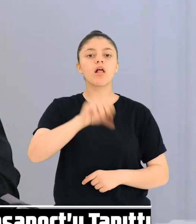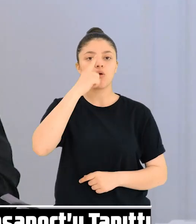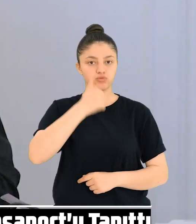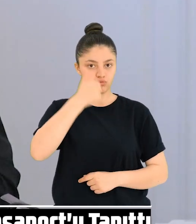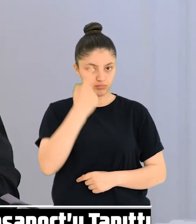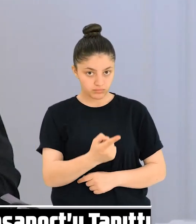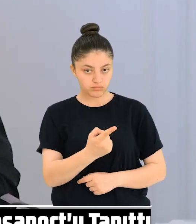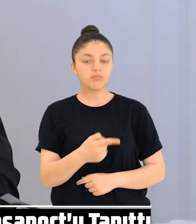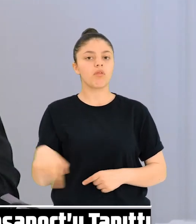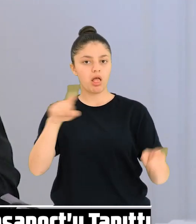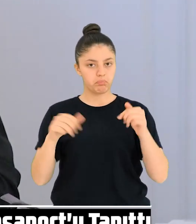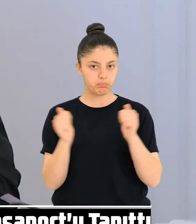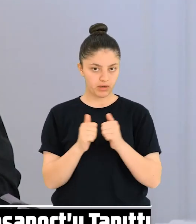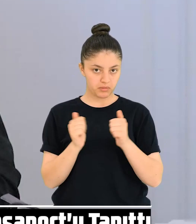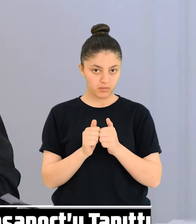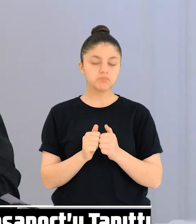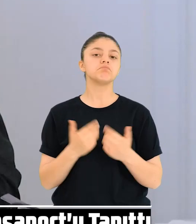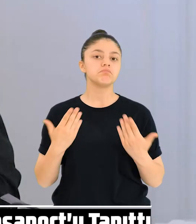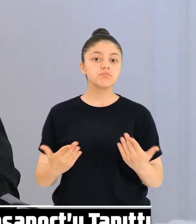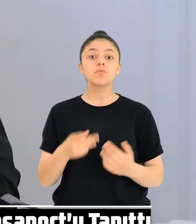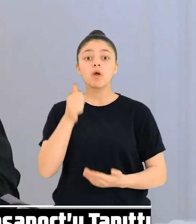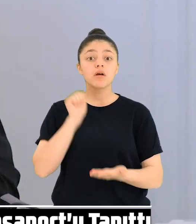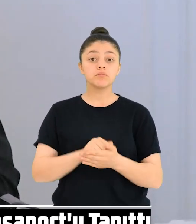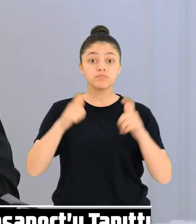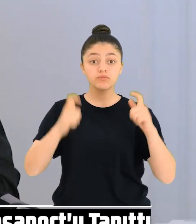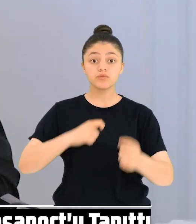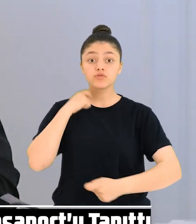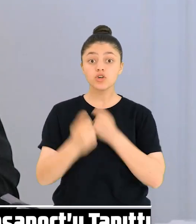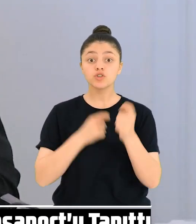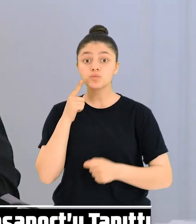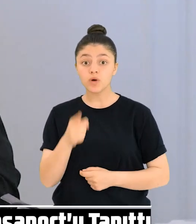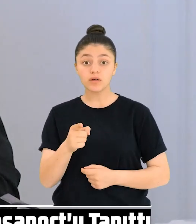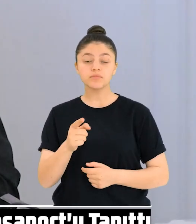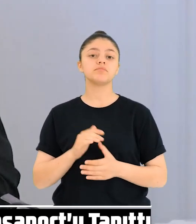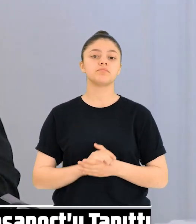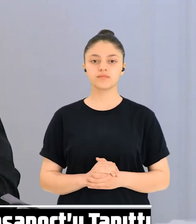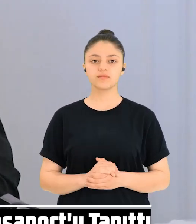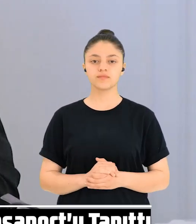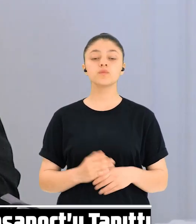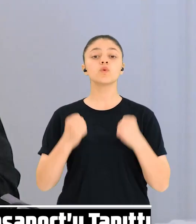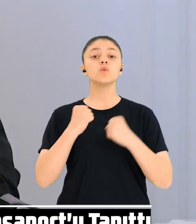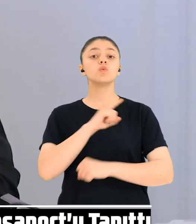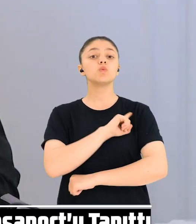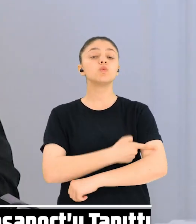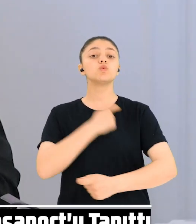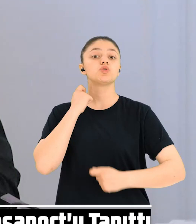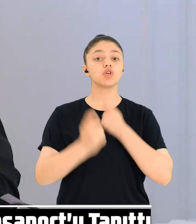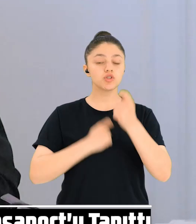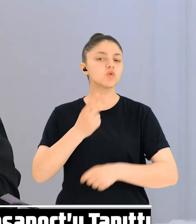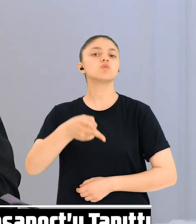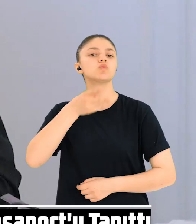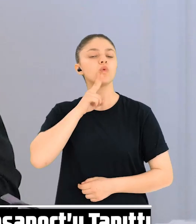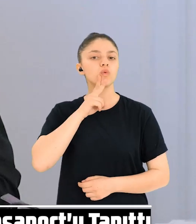Genel Müdürlüğü tarafından hakikaten darphanenin de ortaya koyduğu çok güçlü bir çalışma